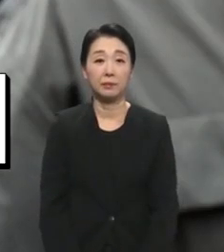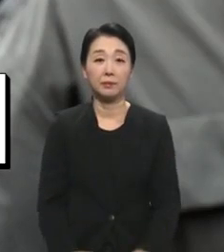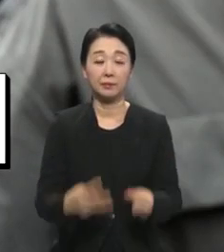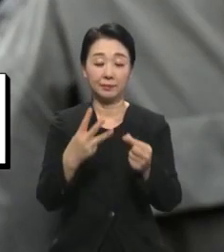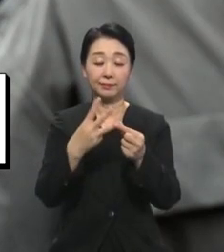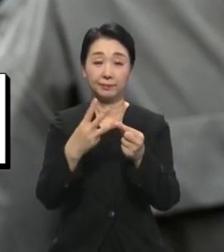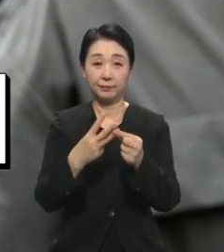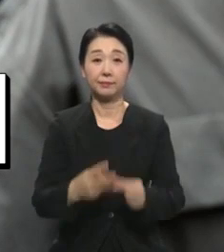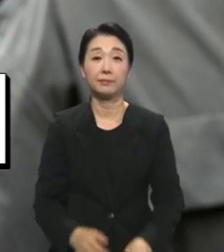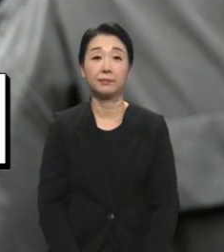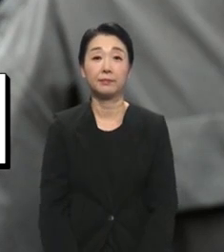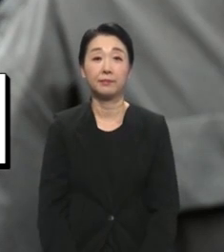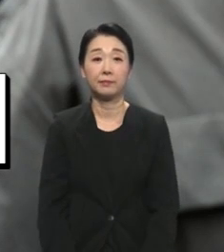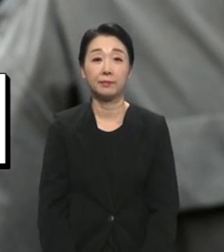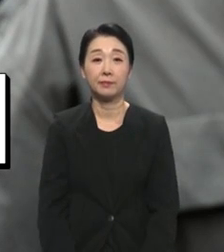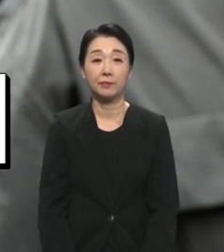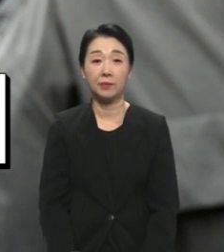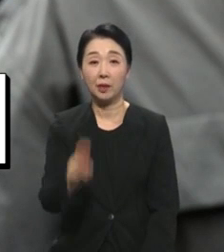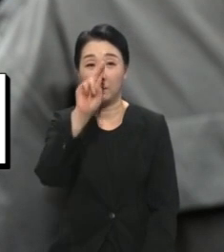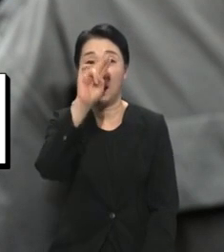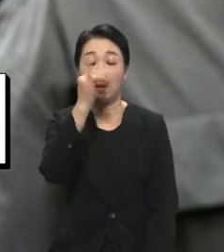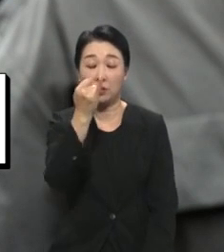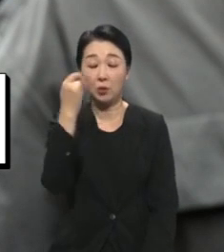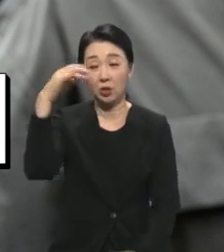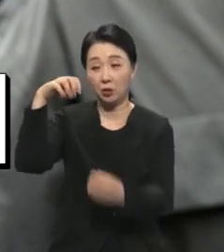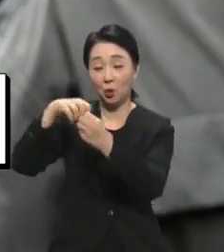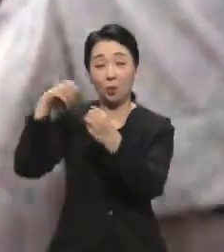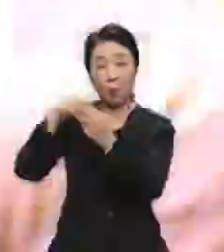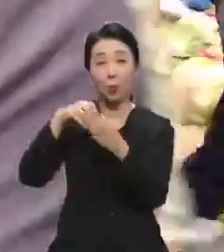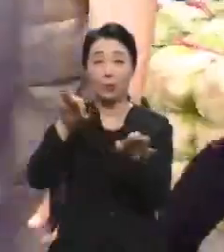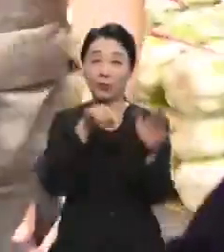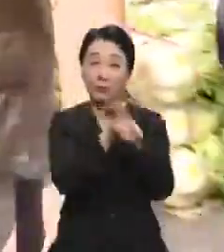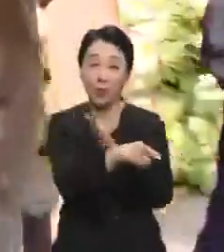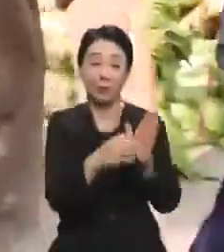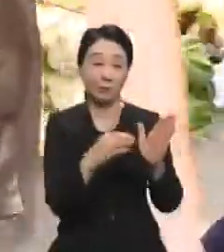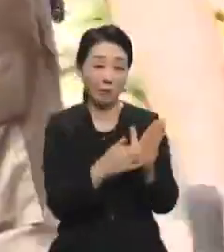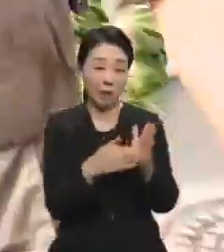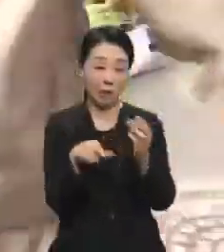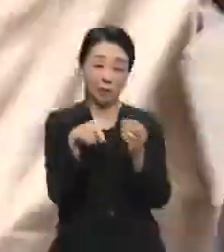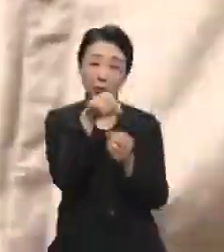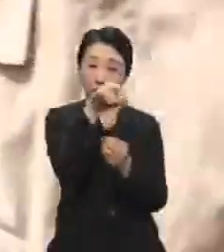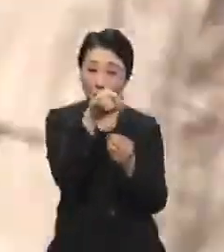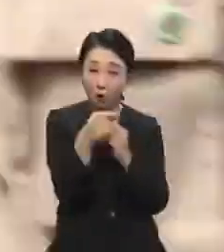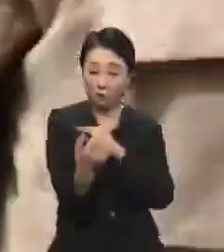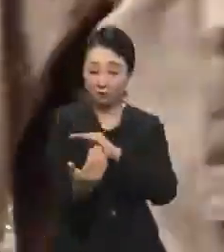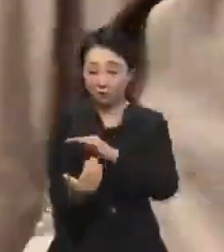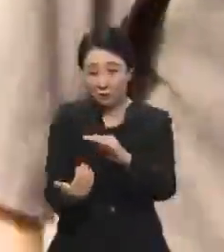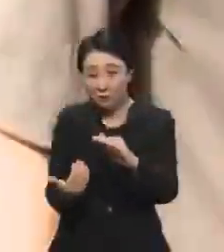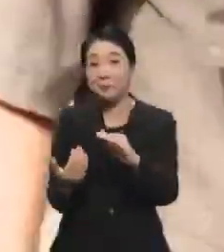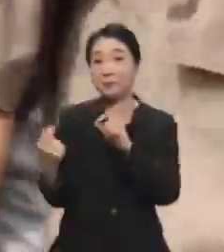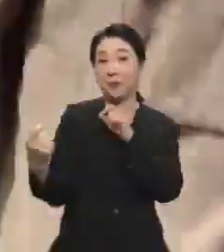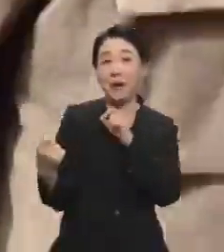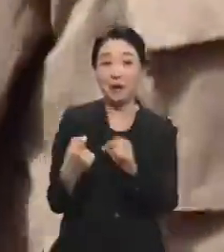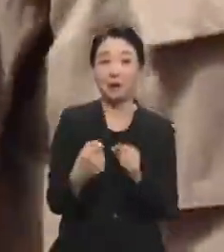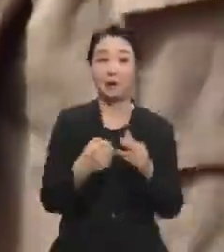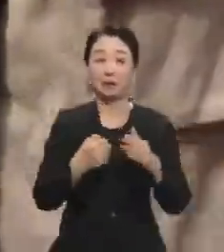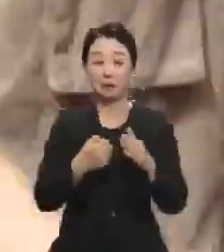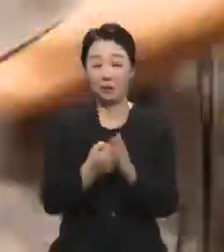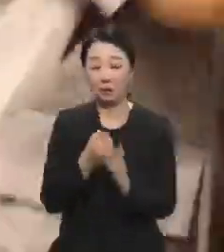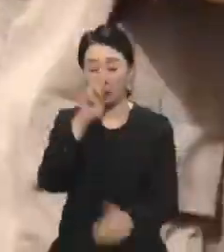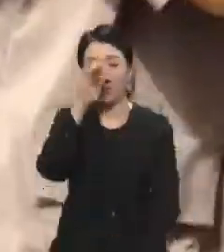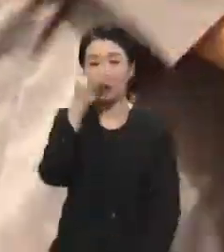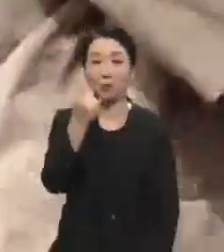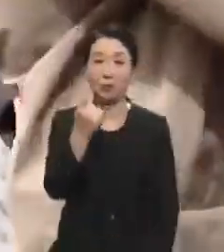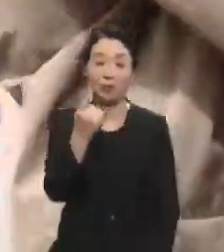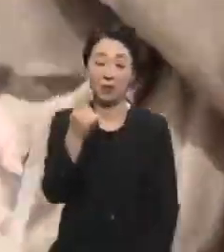세 번째 트랙, 전통시장 찾은 박근혜입니다. 추석 연휴를 앞두고 박근혜 전 대통령이 대구